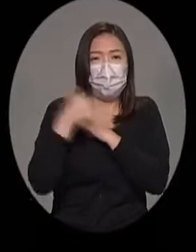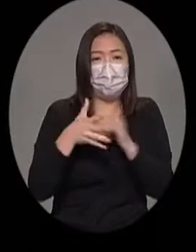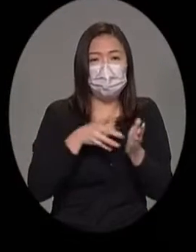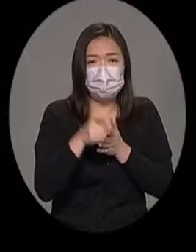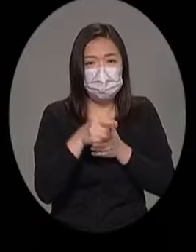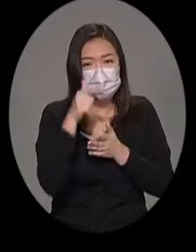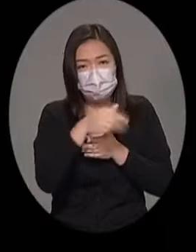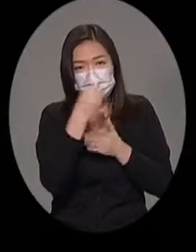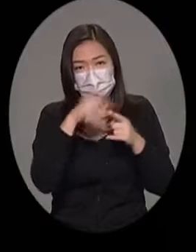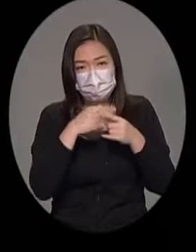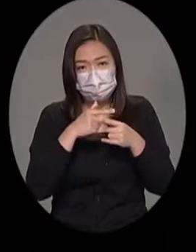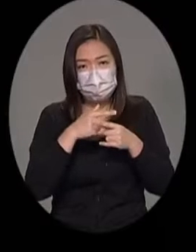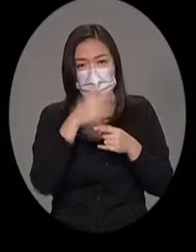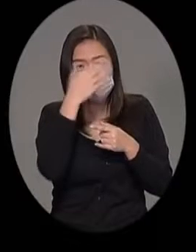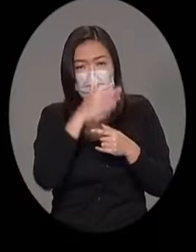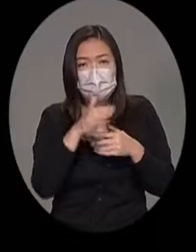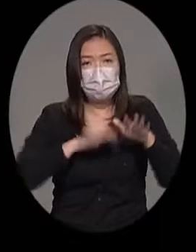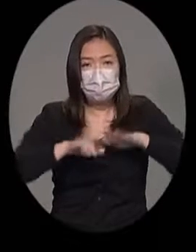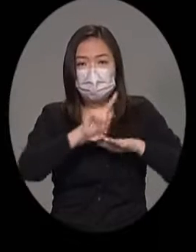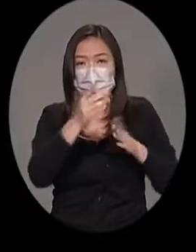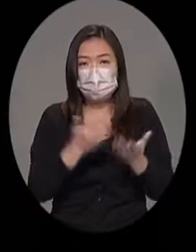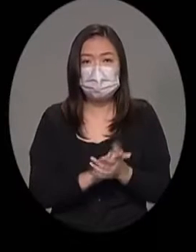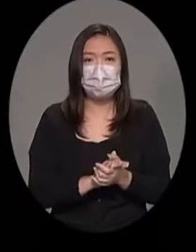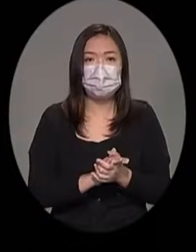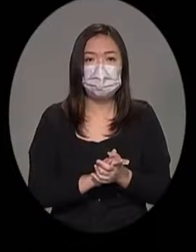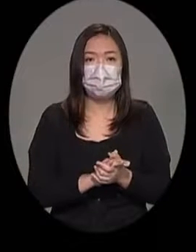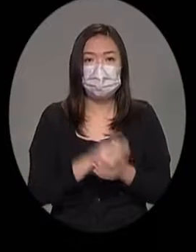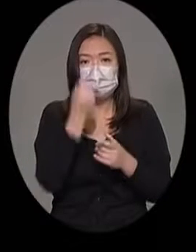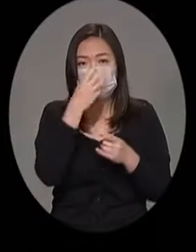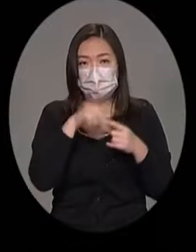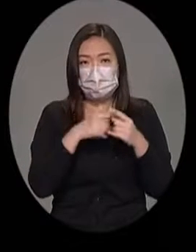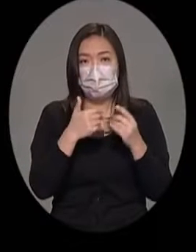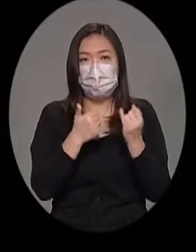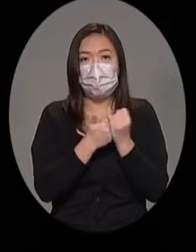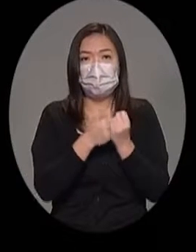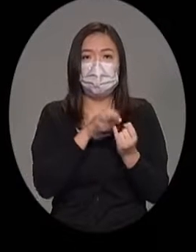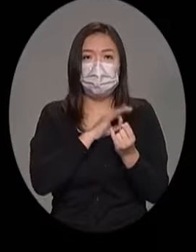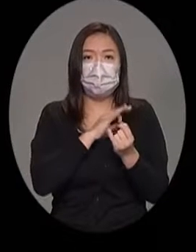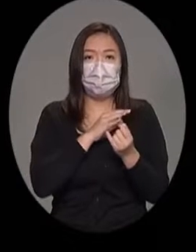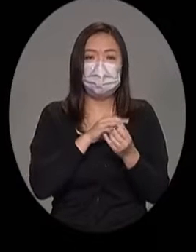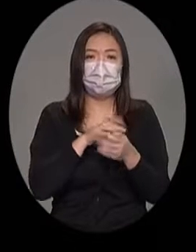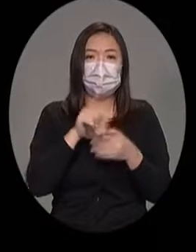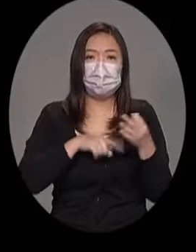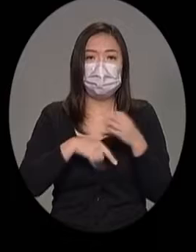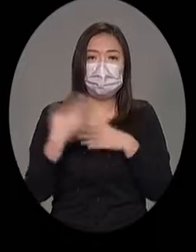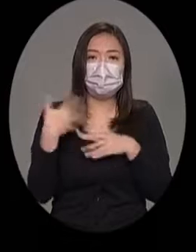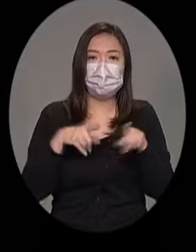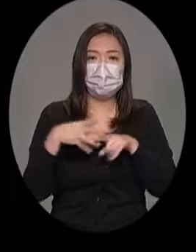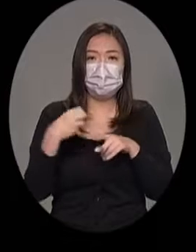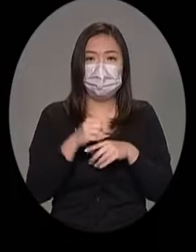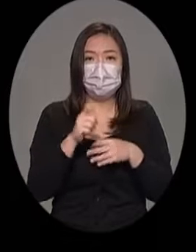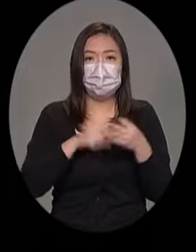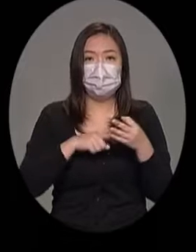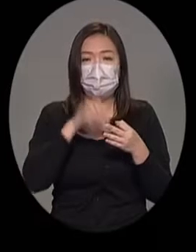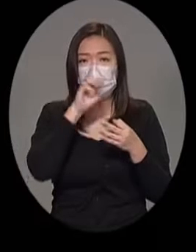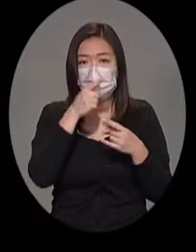去到港大了解校方怎樣處理國殤之處。其中港大學生會學院前總編輯呂浩俊認